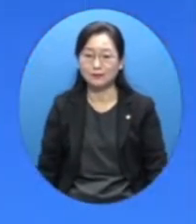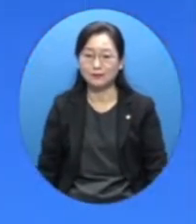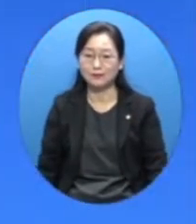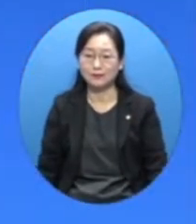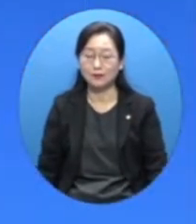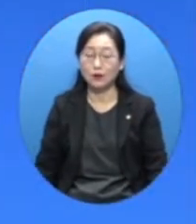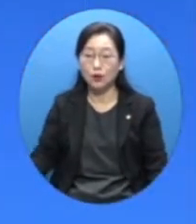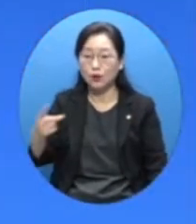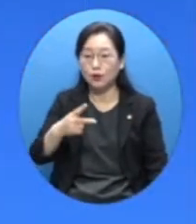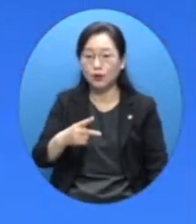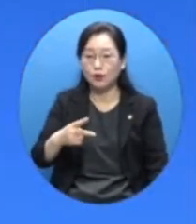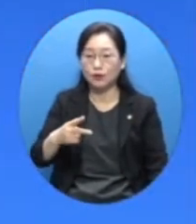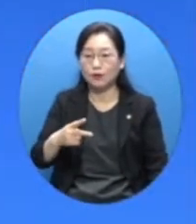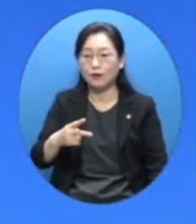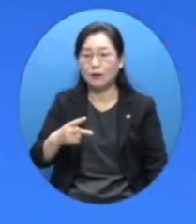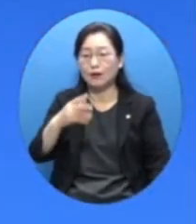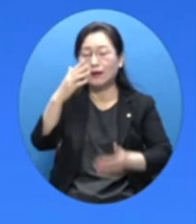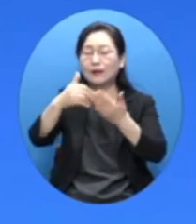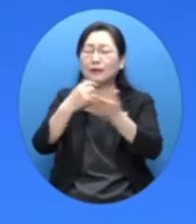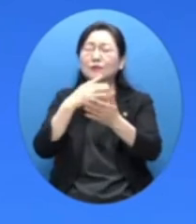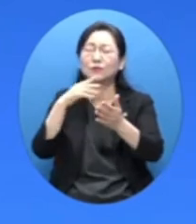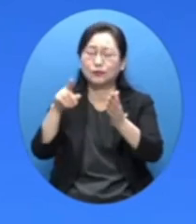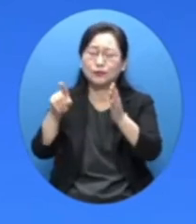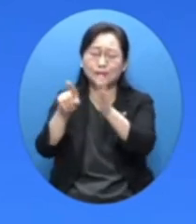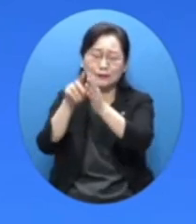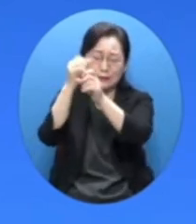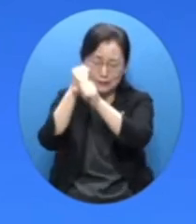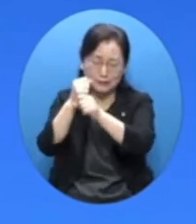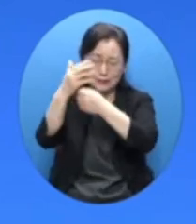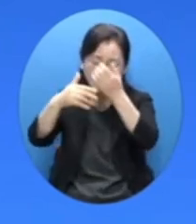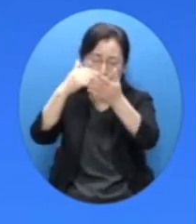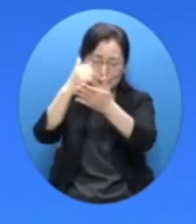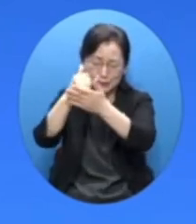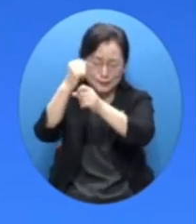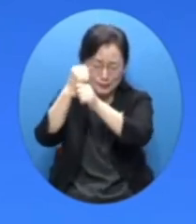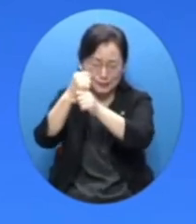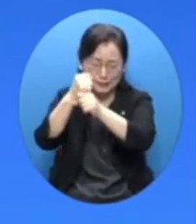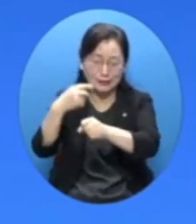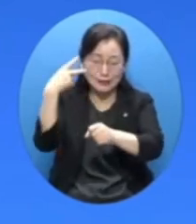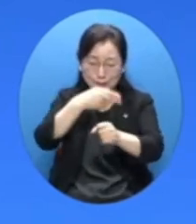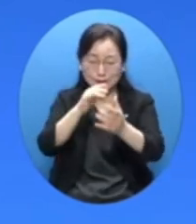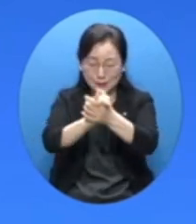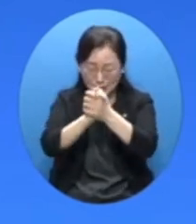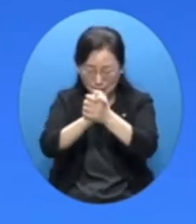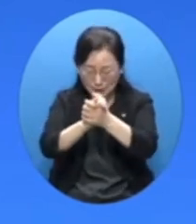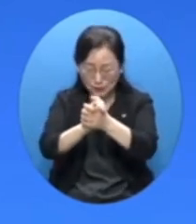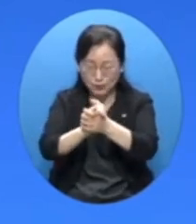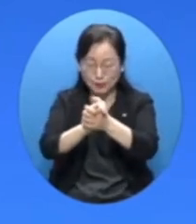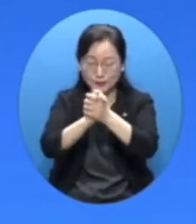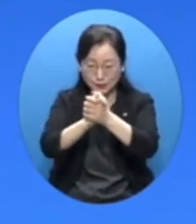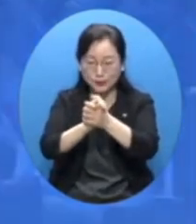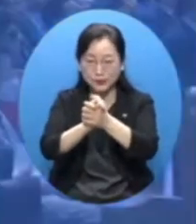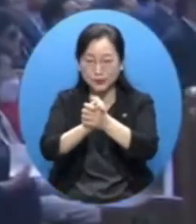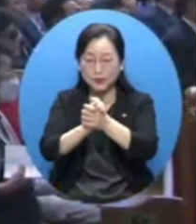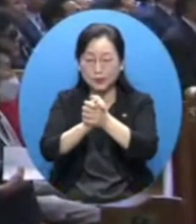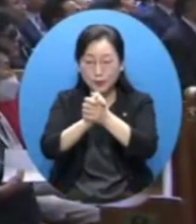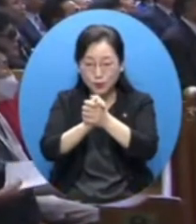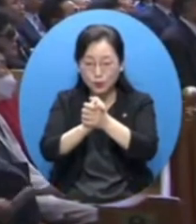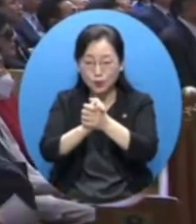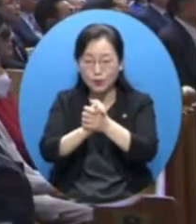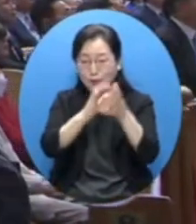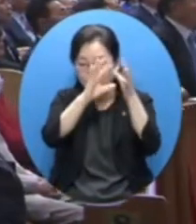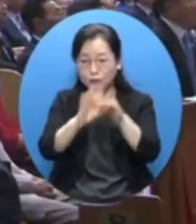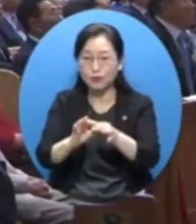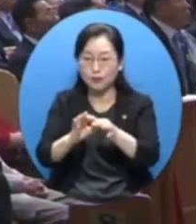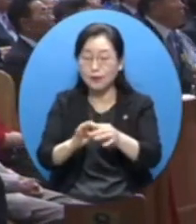이제는 하늘 밖에 내 의지할 때가 없다 그래서 한 매달아서 금식기도 들어가서 금식기도 하게 됐습니다 기도하느라 금식하게